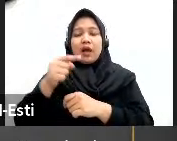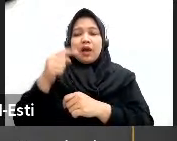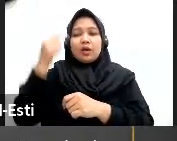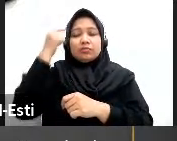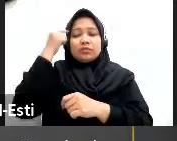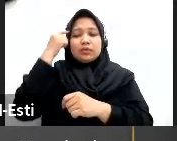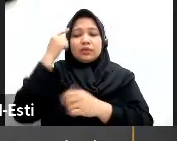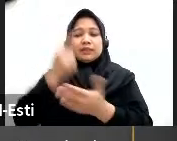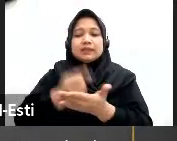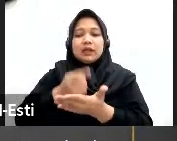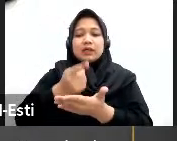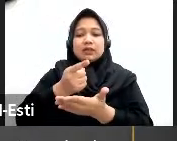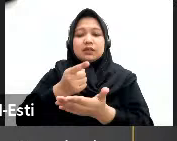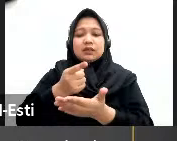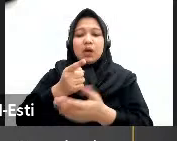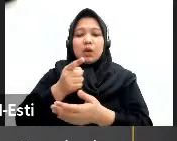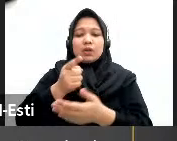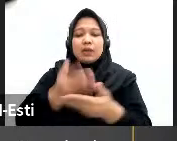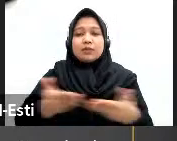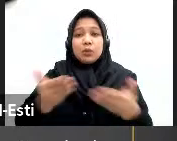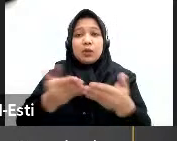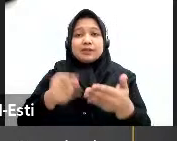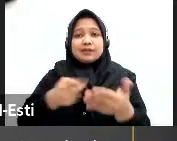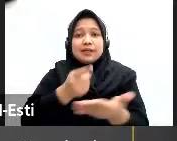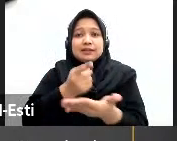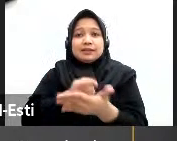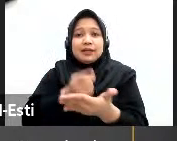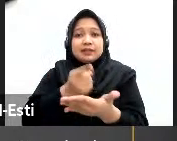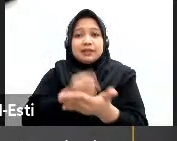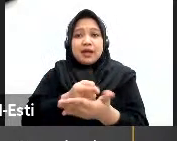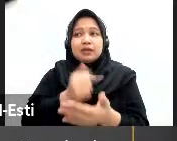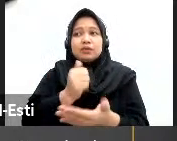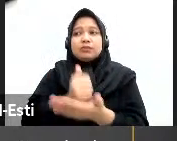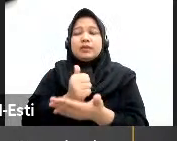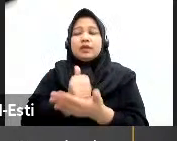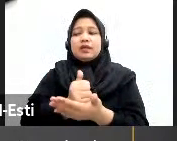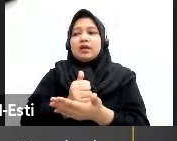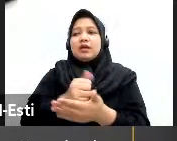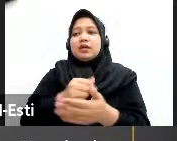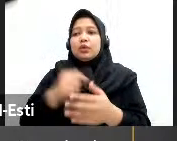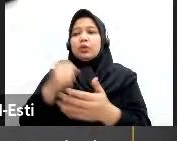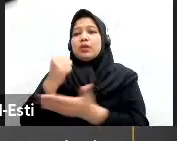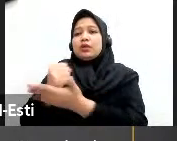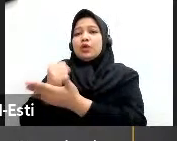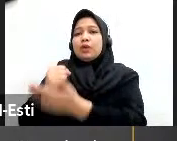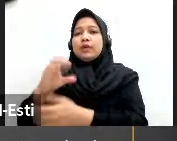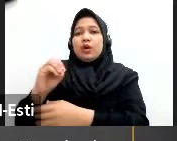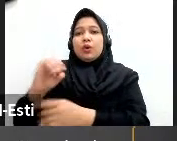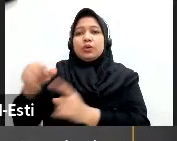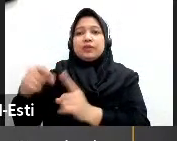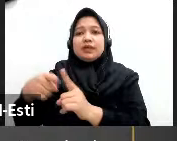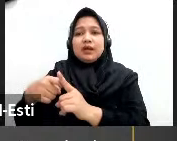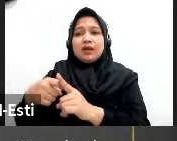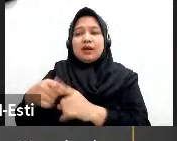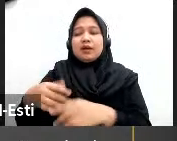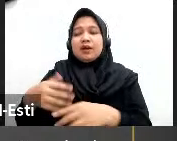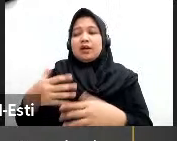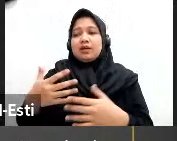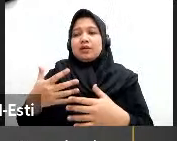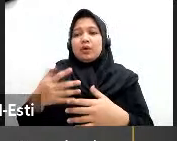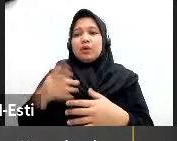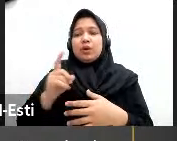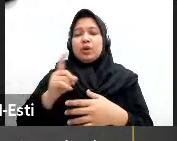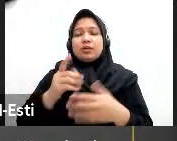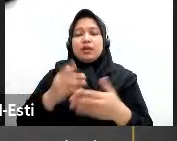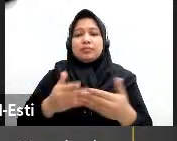itu sebenarnya eh OJK diam jawab dengan silverfish perbankan itu sangat rawan